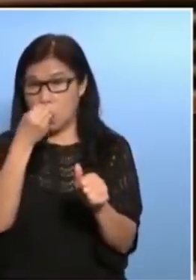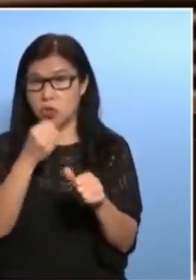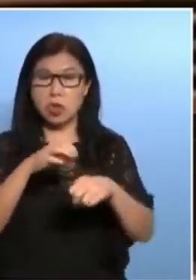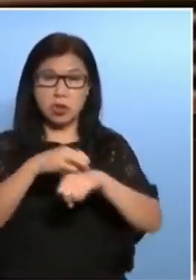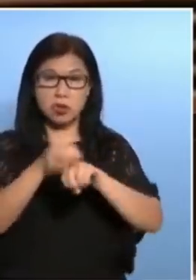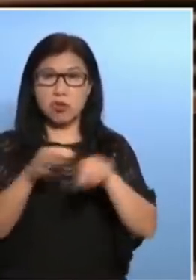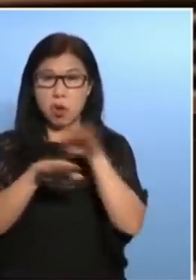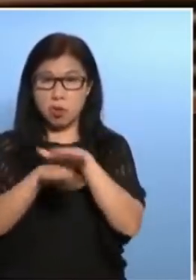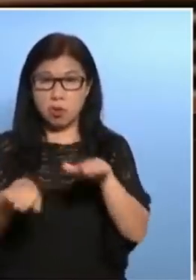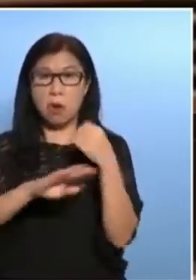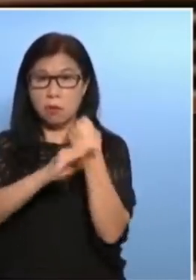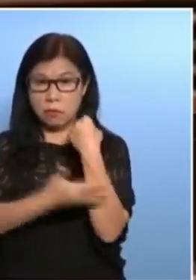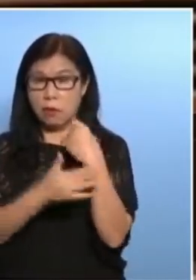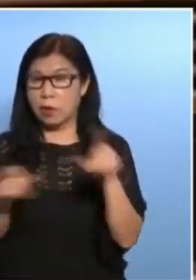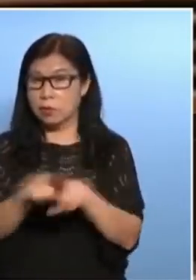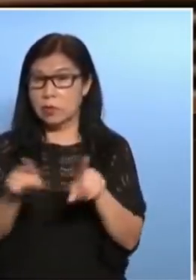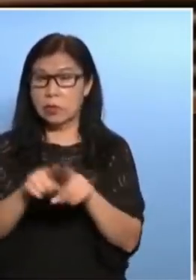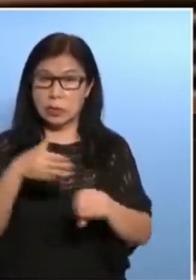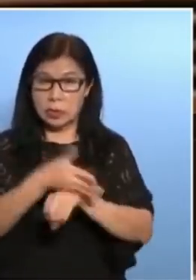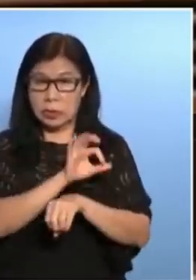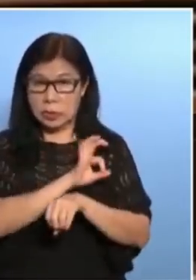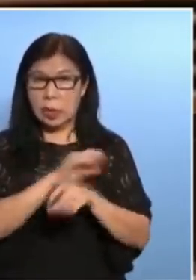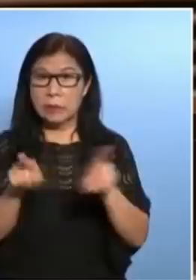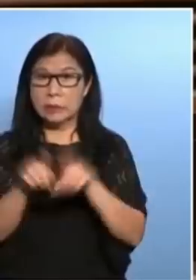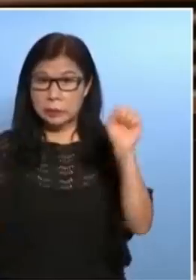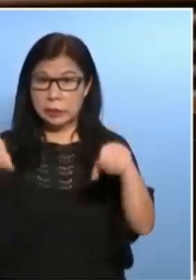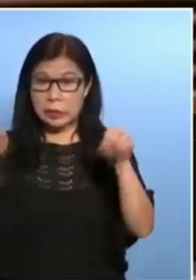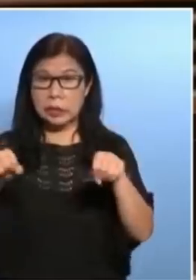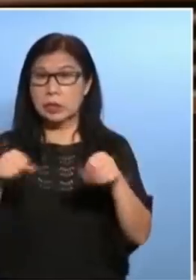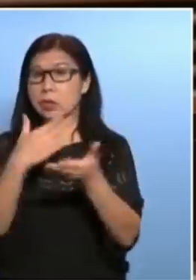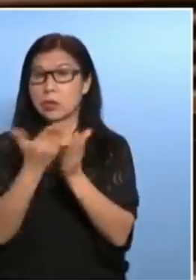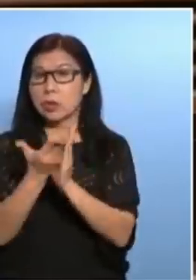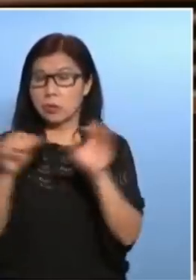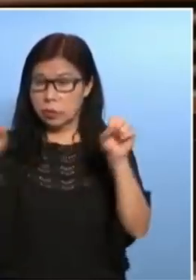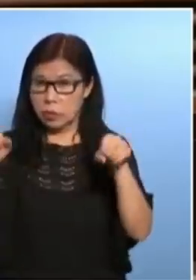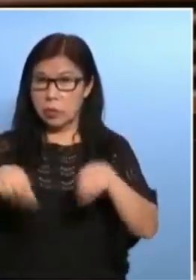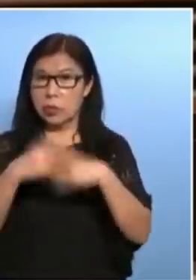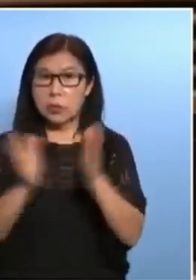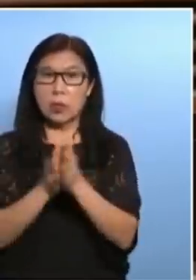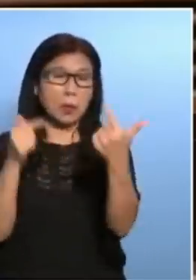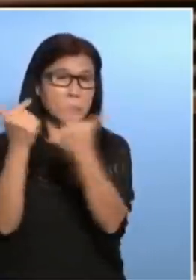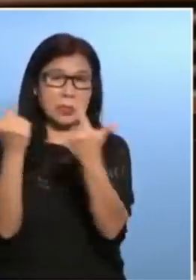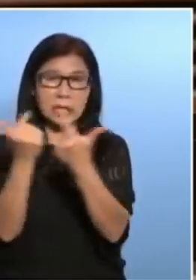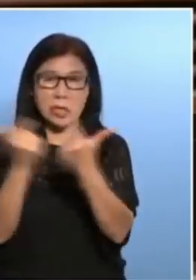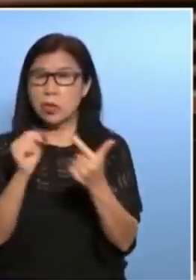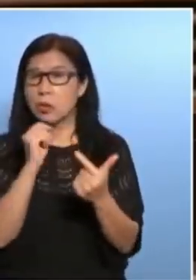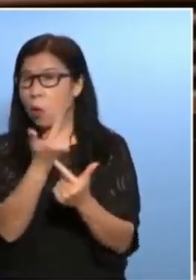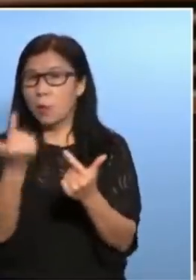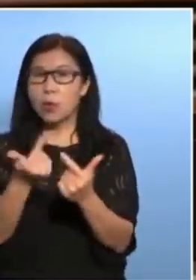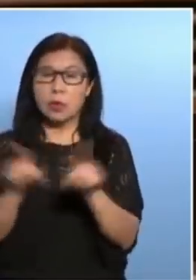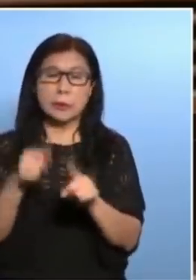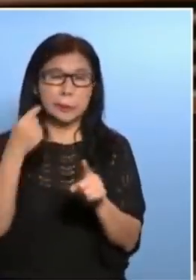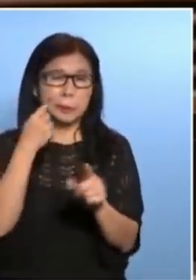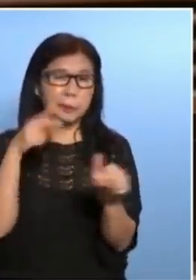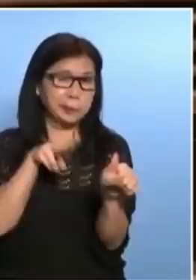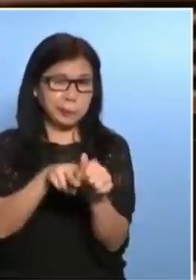法一樣，其實都是缺乏社會共識和基礎底下，在一片爭議聲之中呢是強